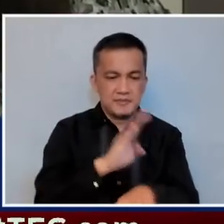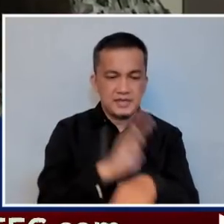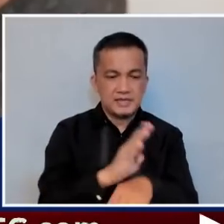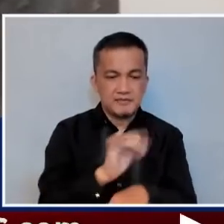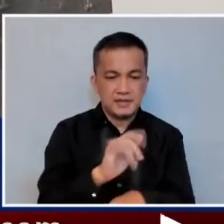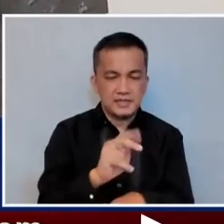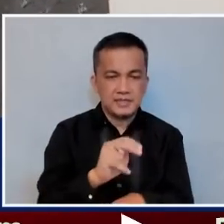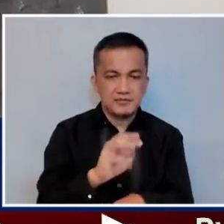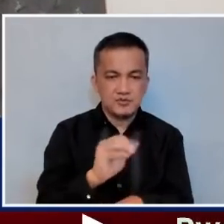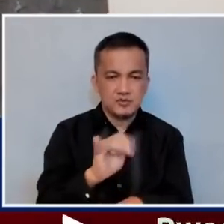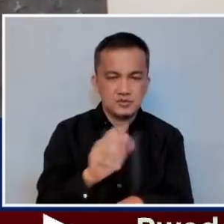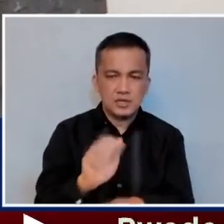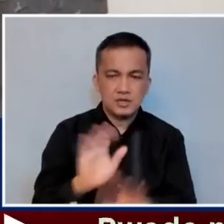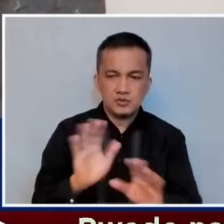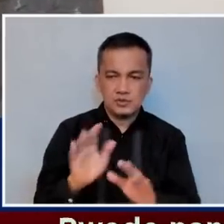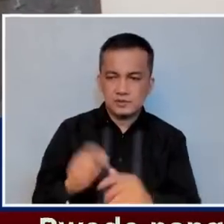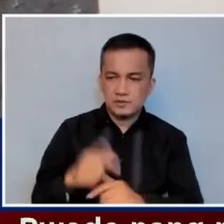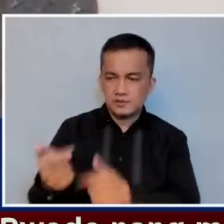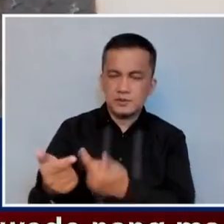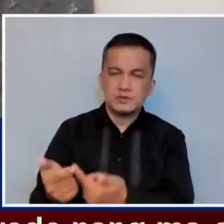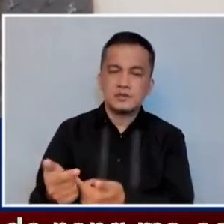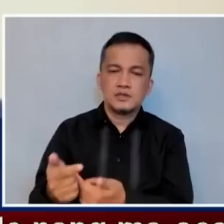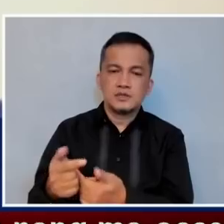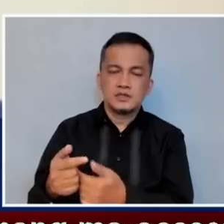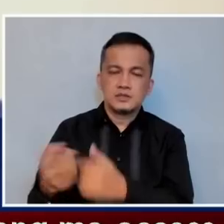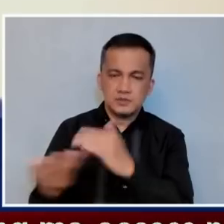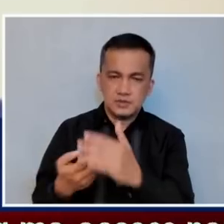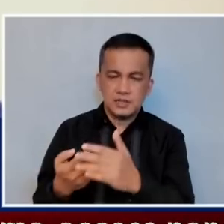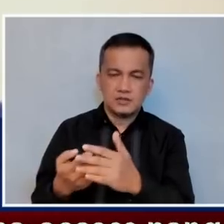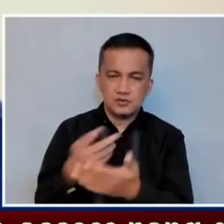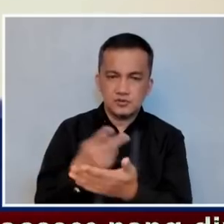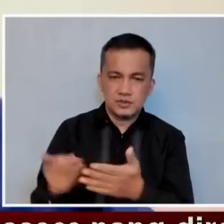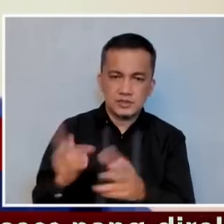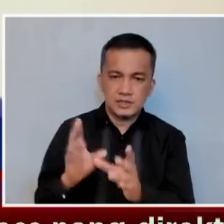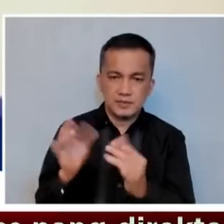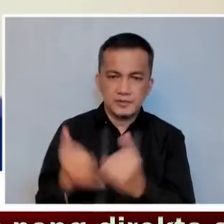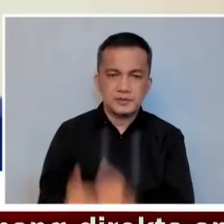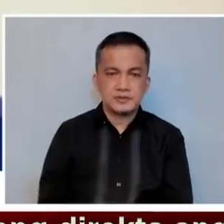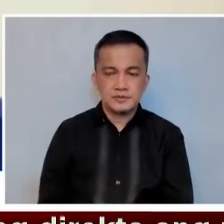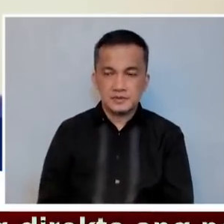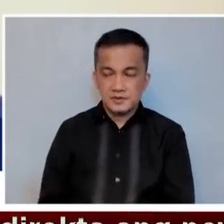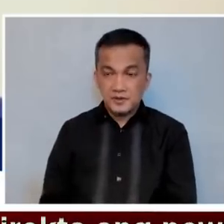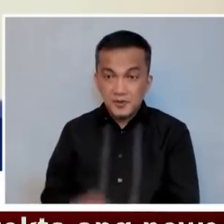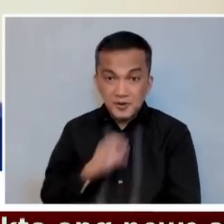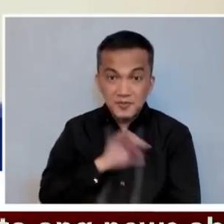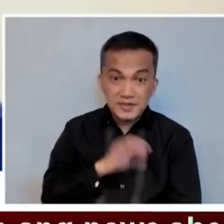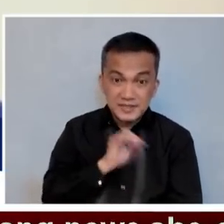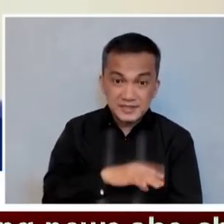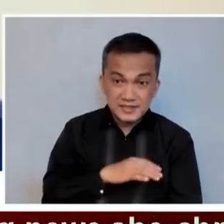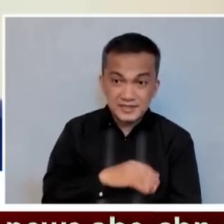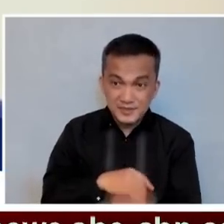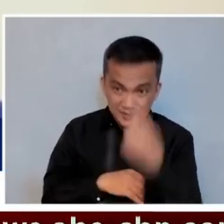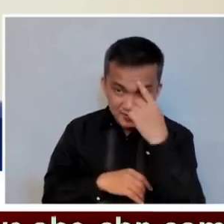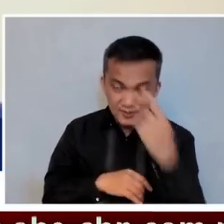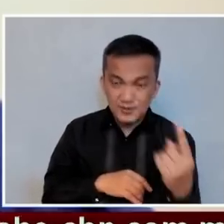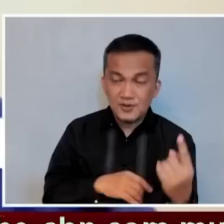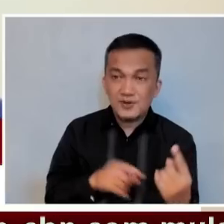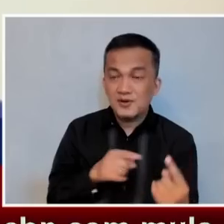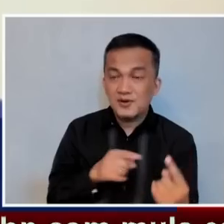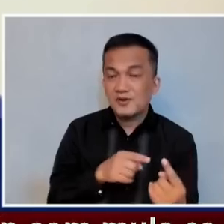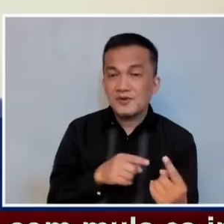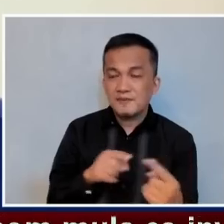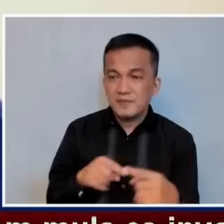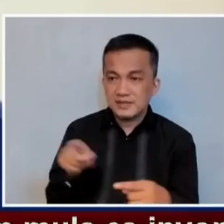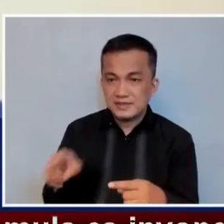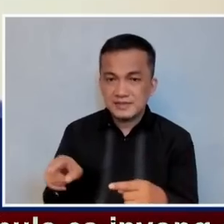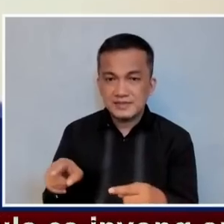taong bayan ang lugi ng isang kumpanya. Kung kumikita sila ng limpak-limpak, ay solong-solo nila ito. Pero pag meron